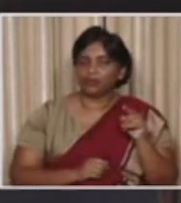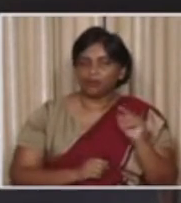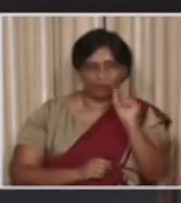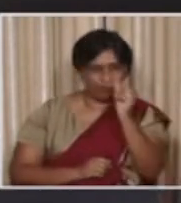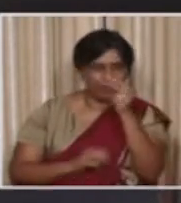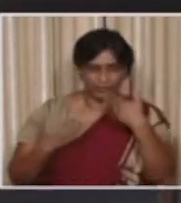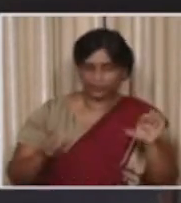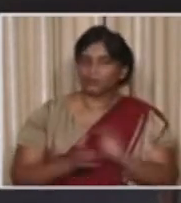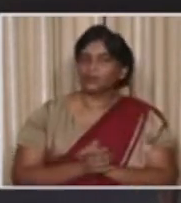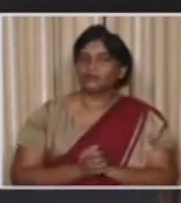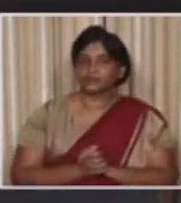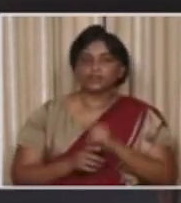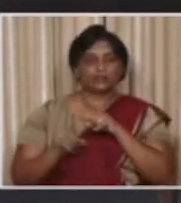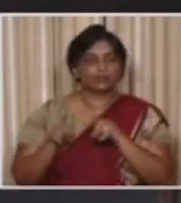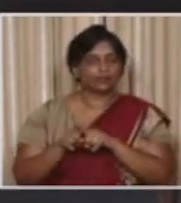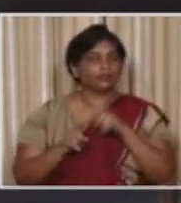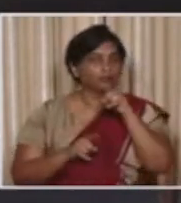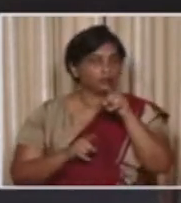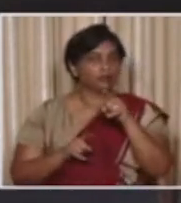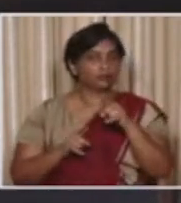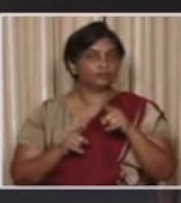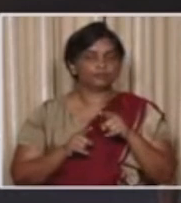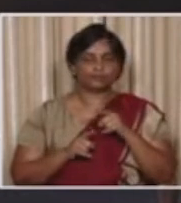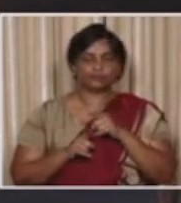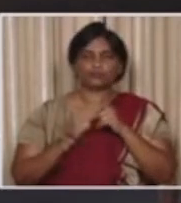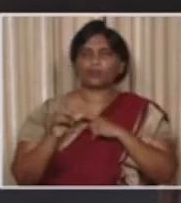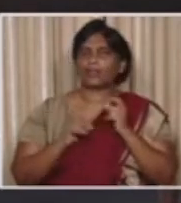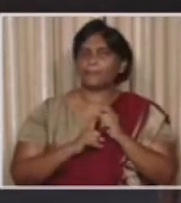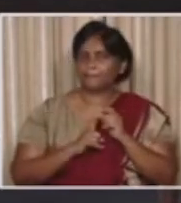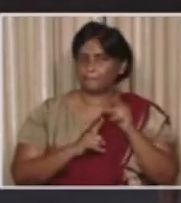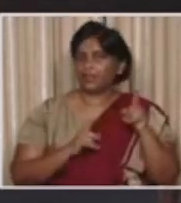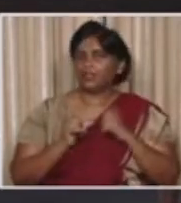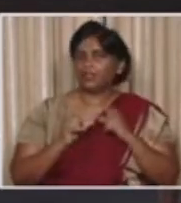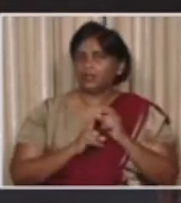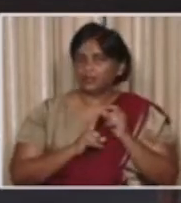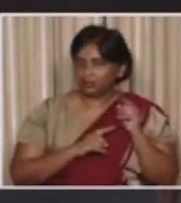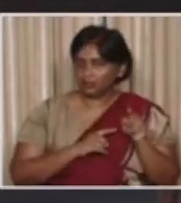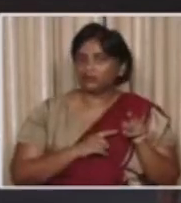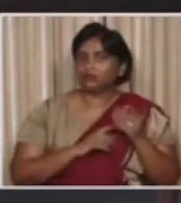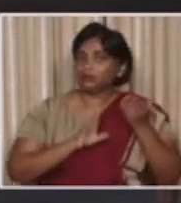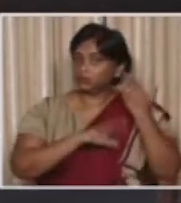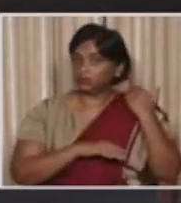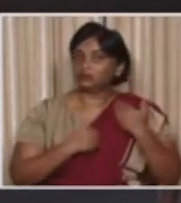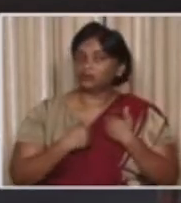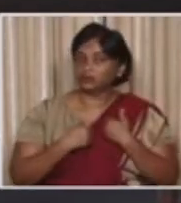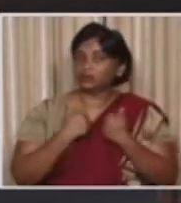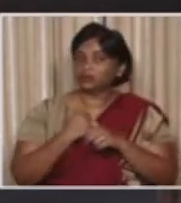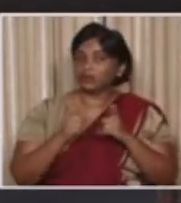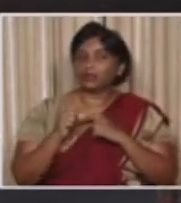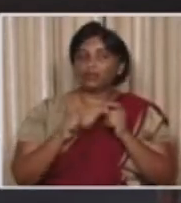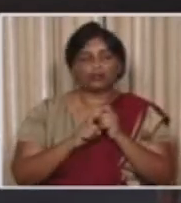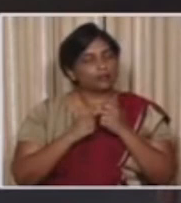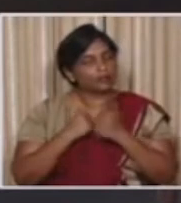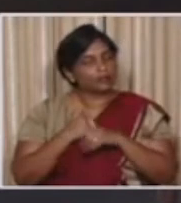විනාඩියක් දෙන්න මෙතනින් ඉවර කරනවා. අනිත් එක තමයි තමුන්නාසලගේ මේ ස්වස්ත ඇප් එක. මේ ස්වස්ත ඇප් එක එදා අපි හදලා ඇප් එකක්